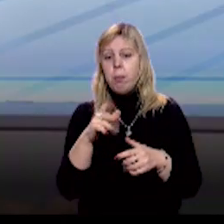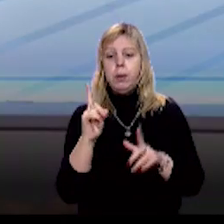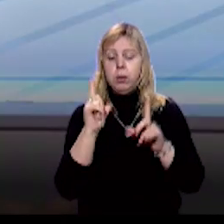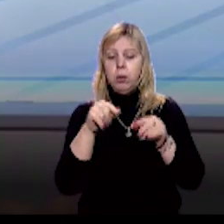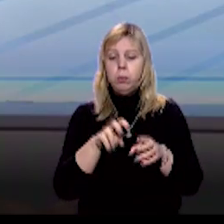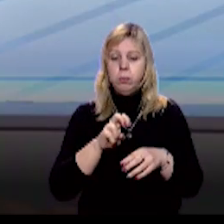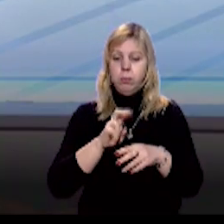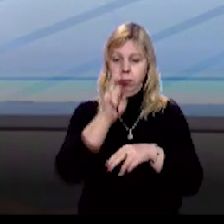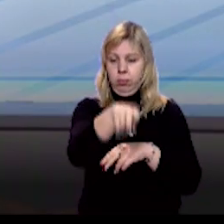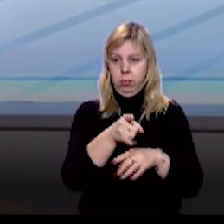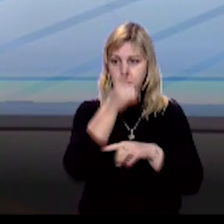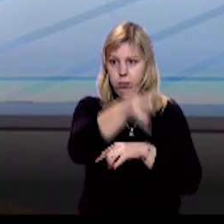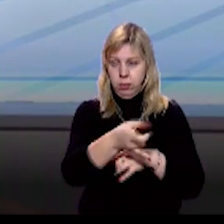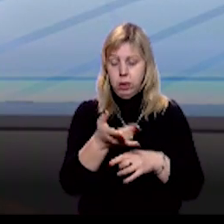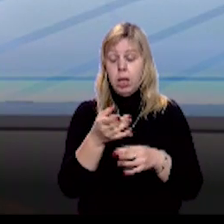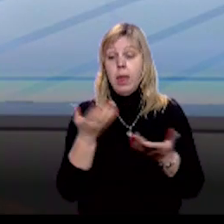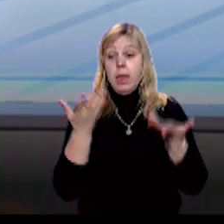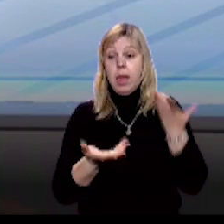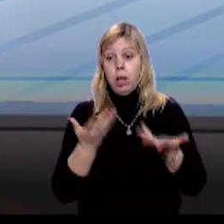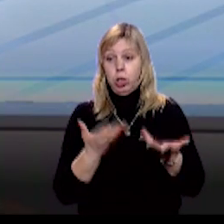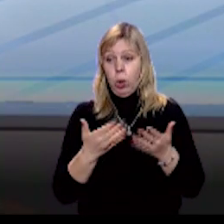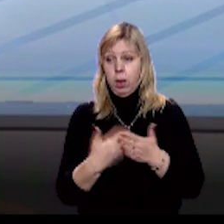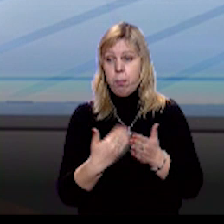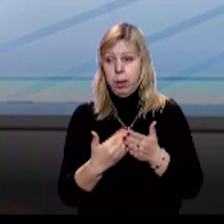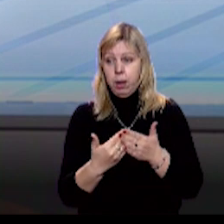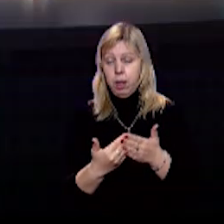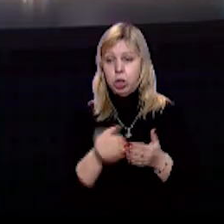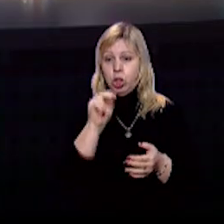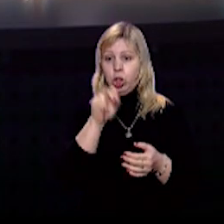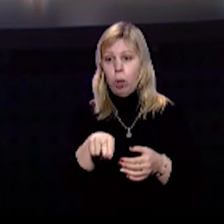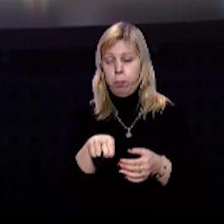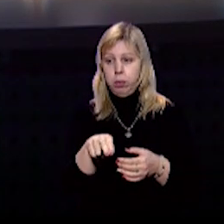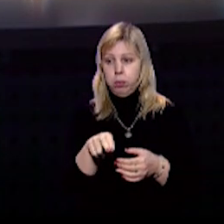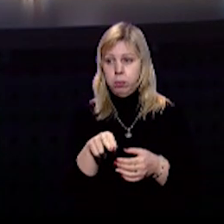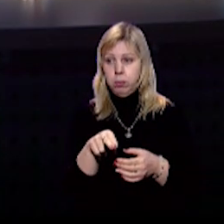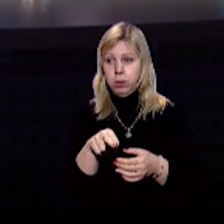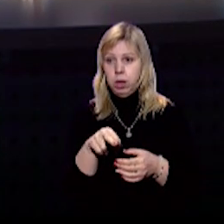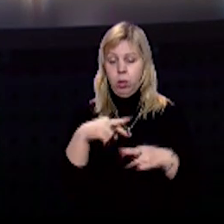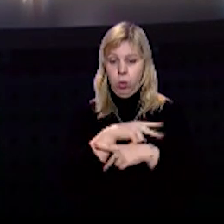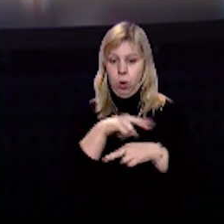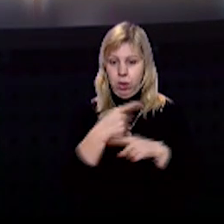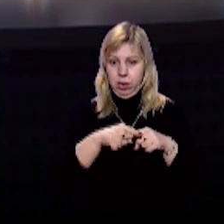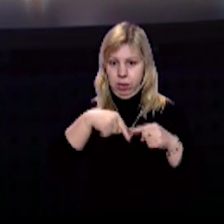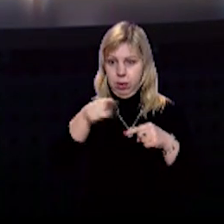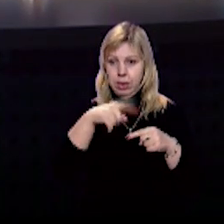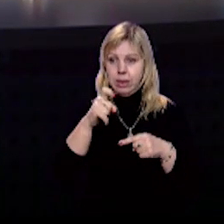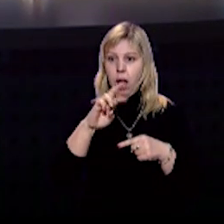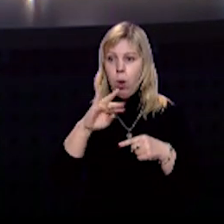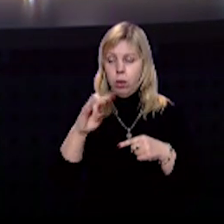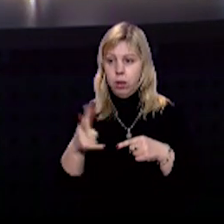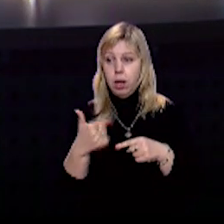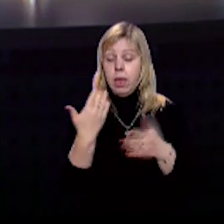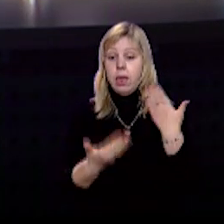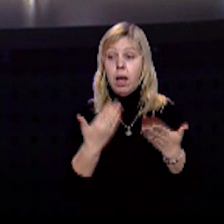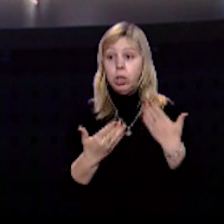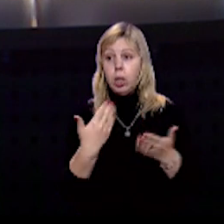перетнути цей митний пост? Дивіться, якщо, наприклад, у ЧОП, угорський цей перехід Захоні, то